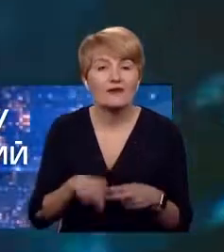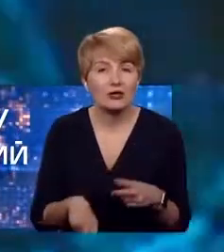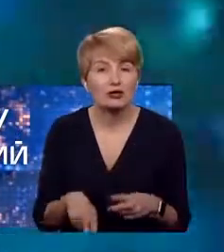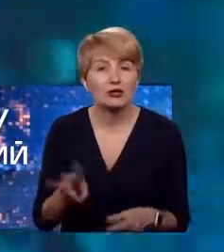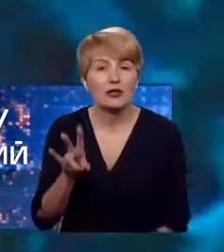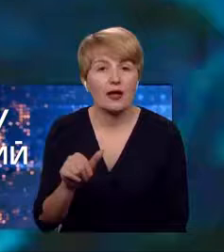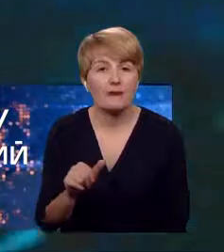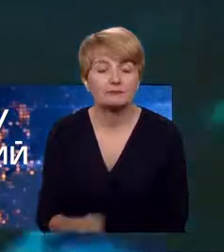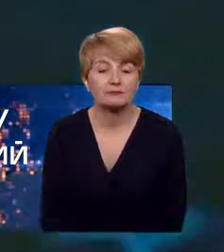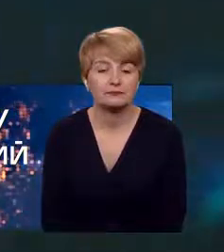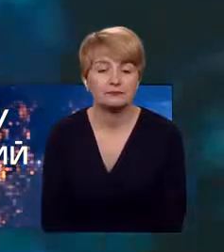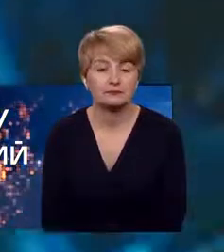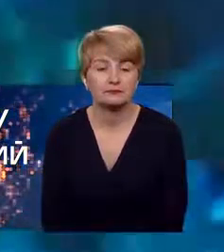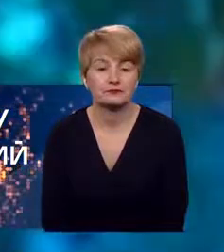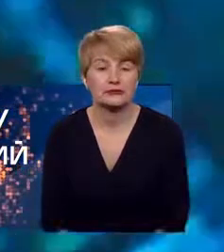на